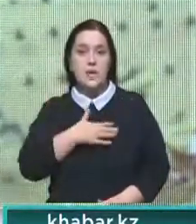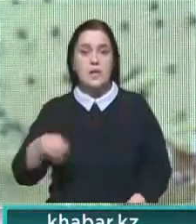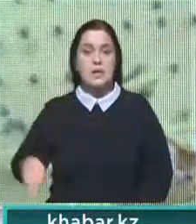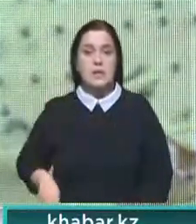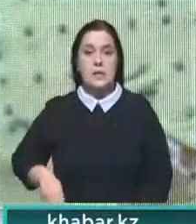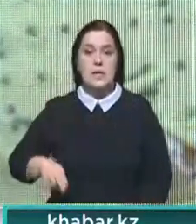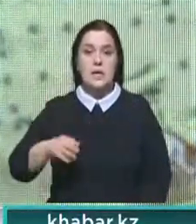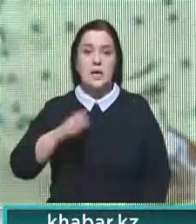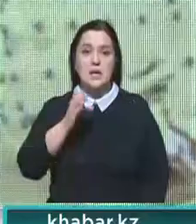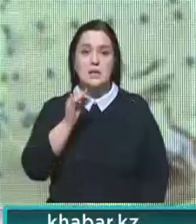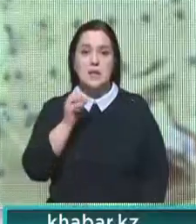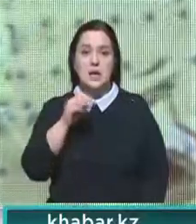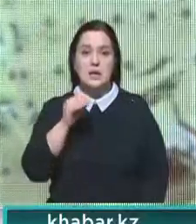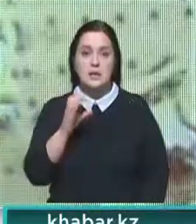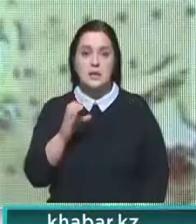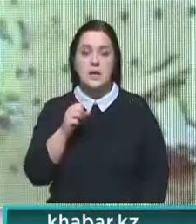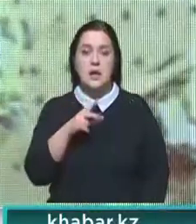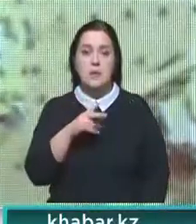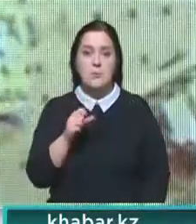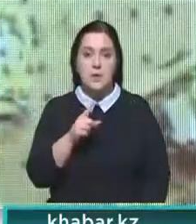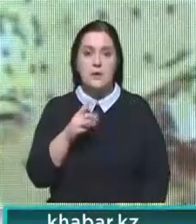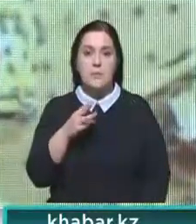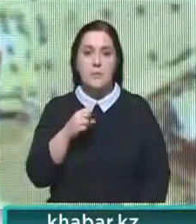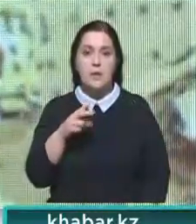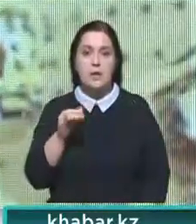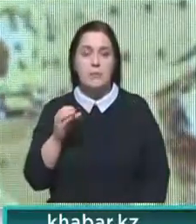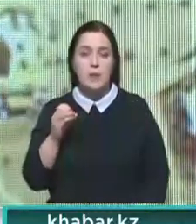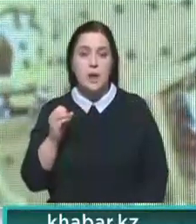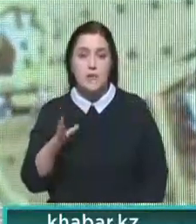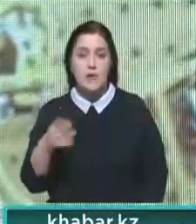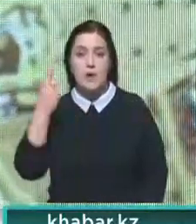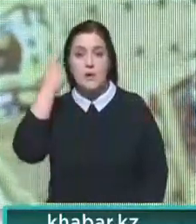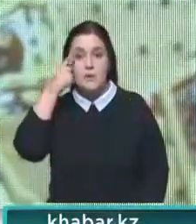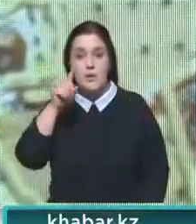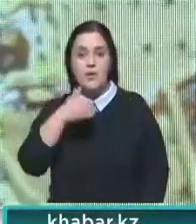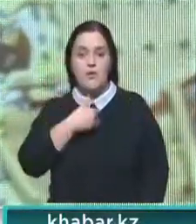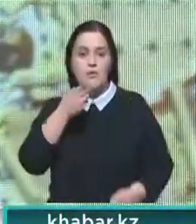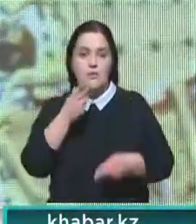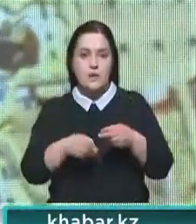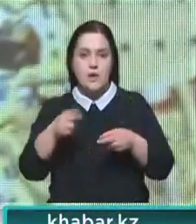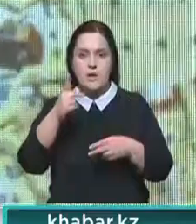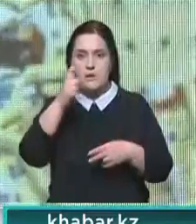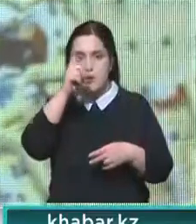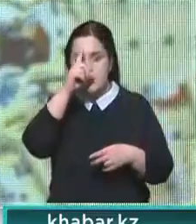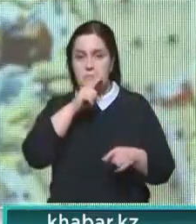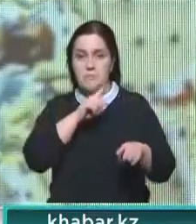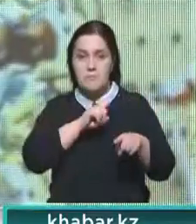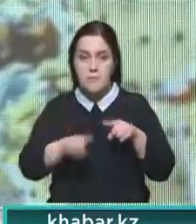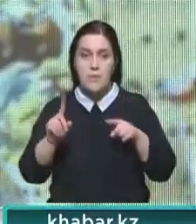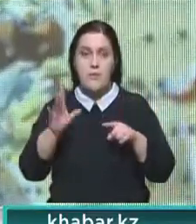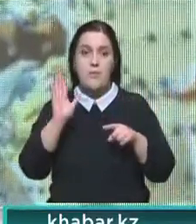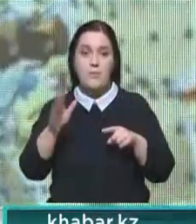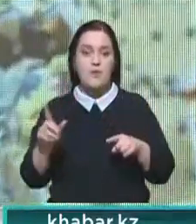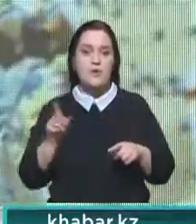директору кинопарк кинокомплекс «Сиатес» Алмазу Молдыбаеву. Создатели картины планируют завершить съемки за месяц. Ее выход на